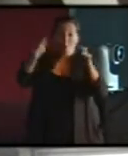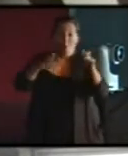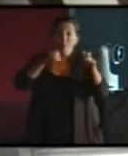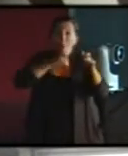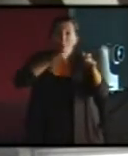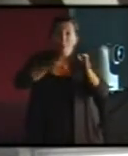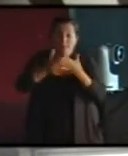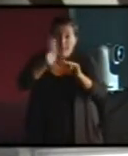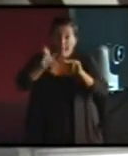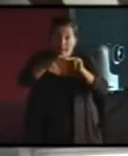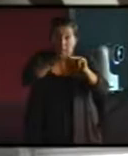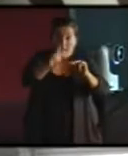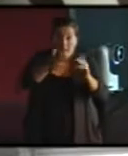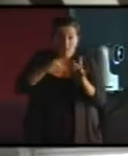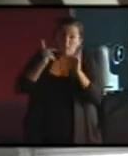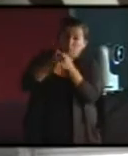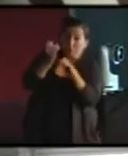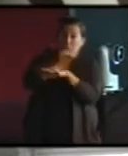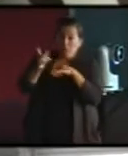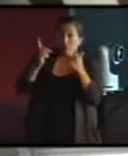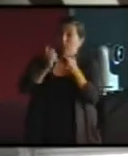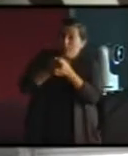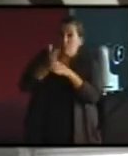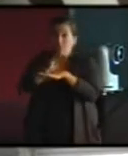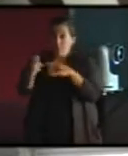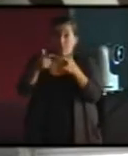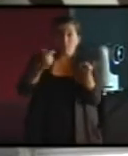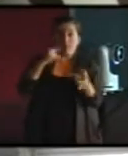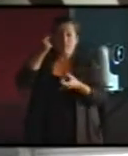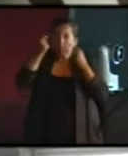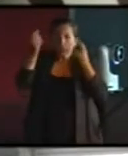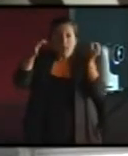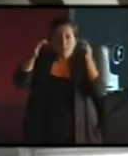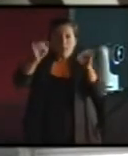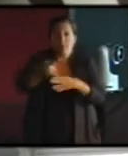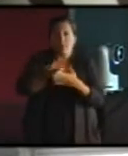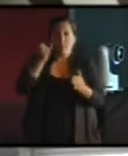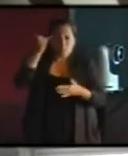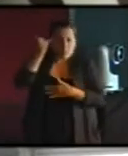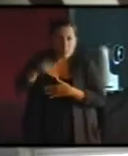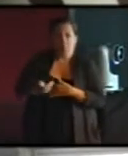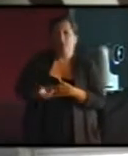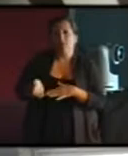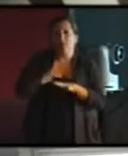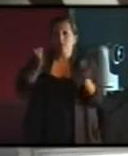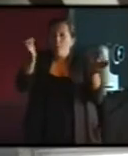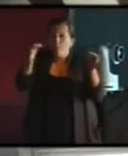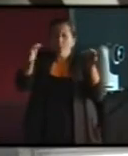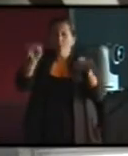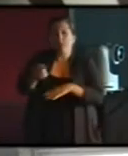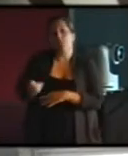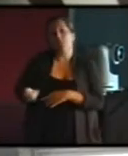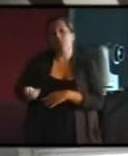appelle une espèce de processus créatif, processus inventif très fort. Il faut rebouger les lignes. Et il faut être très inventif,